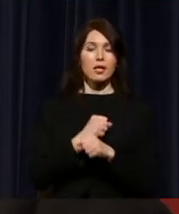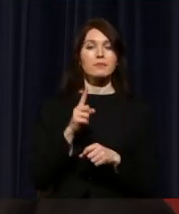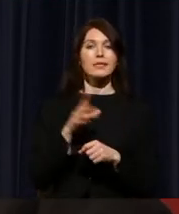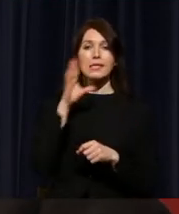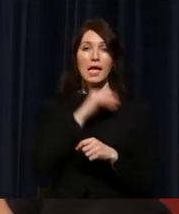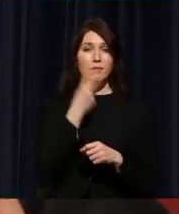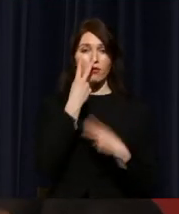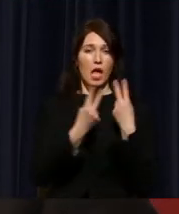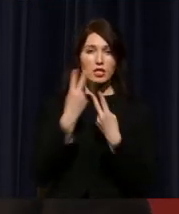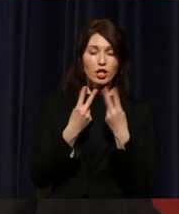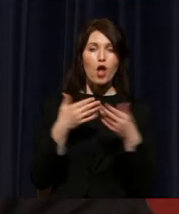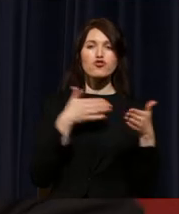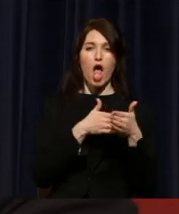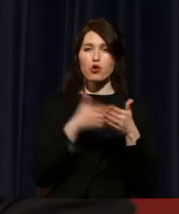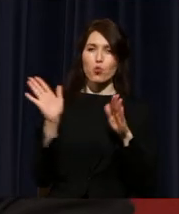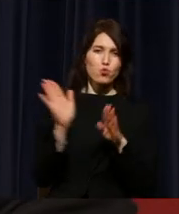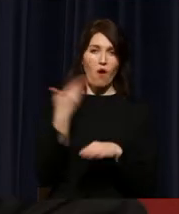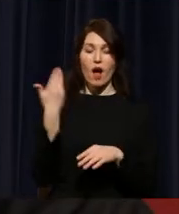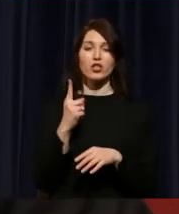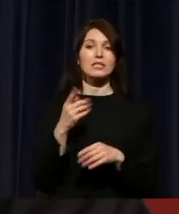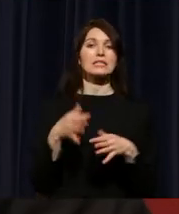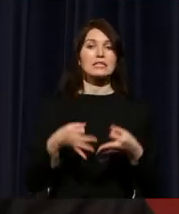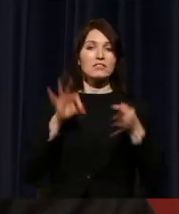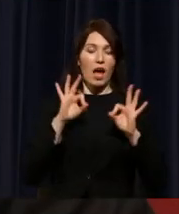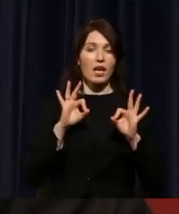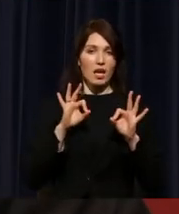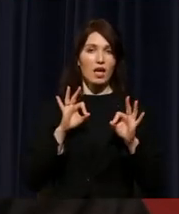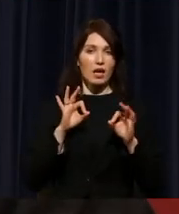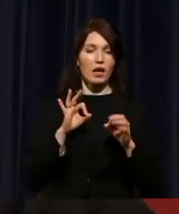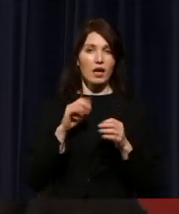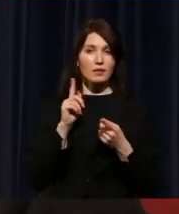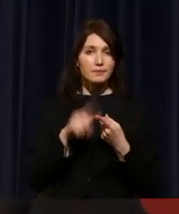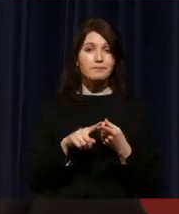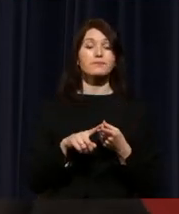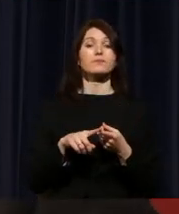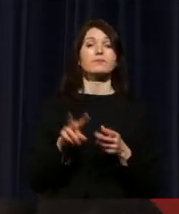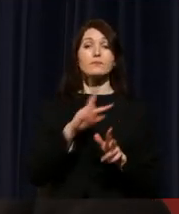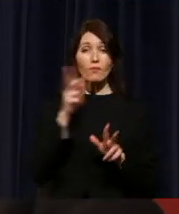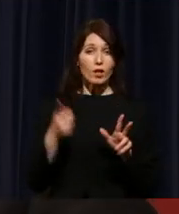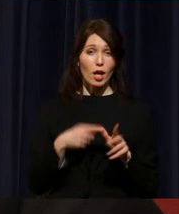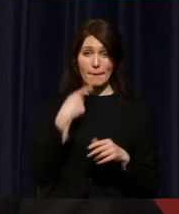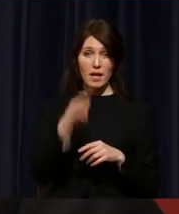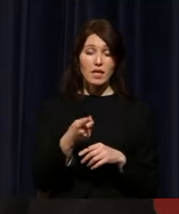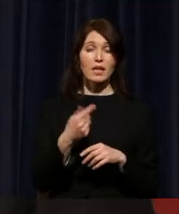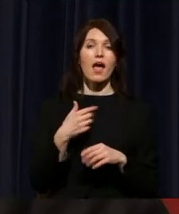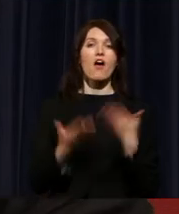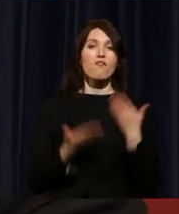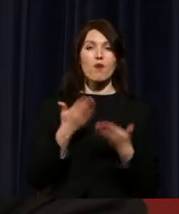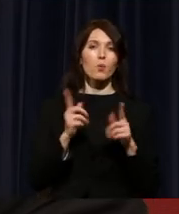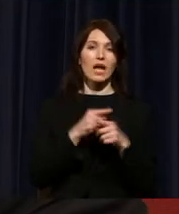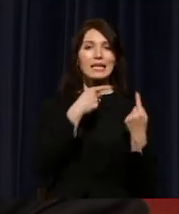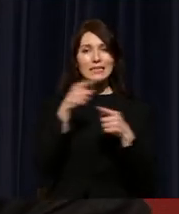saskatīšana, šķēršu novākšana ir ļoti svarīgs aspekts, un varbūt trešais, ko es varu piebilst, iespējams, ka tas arī